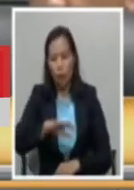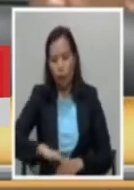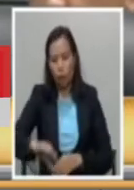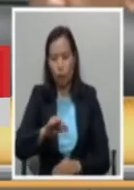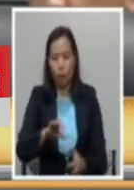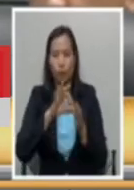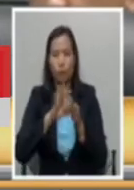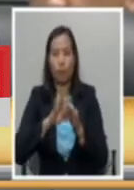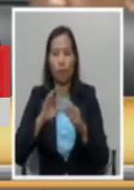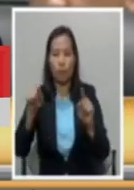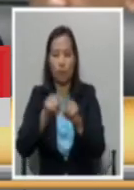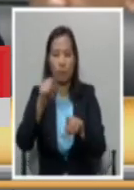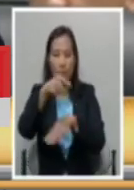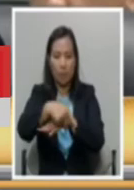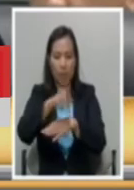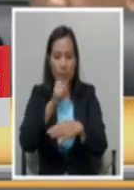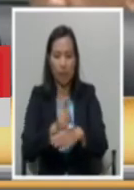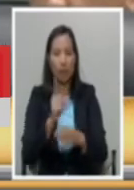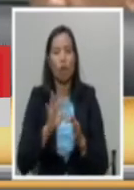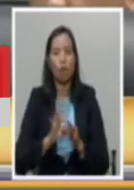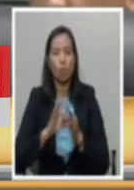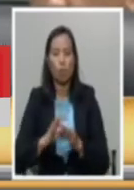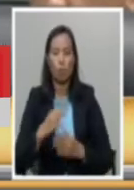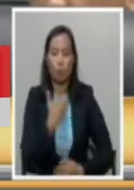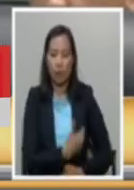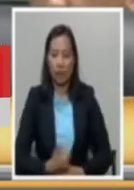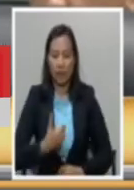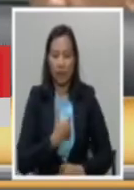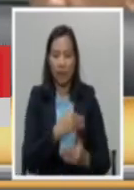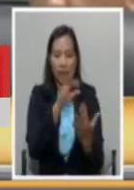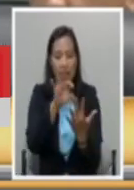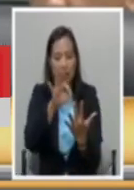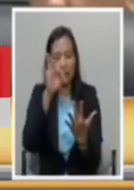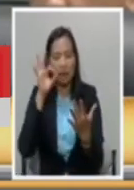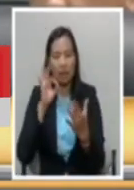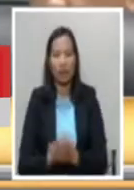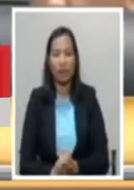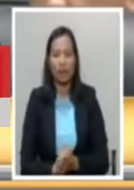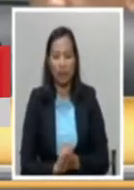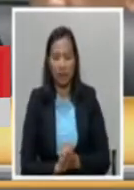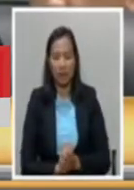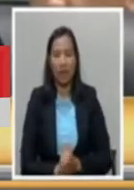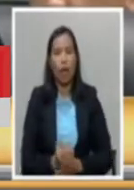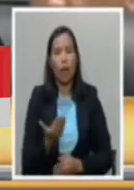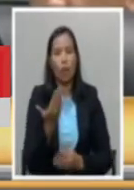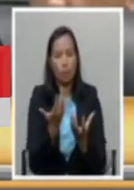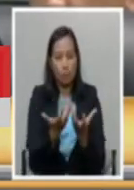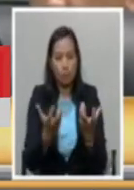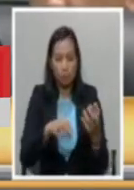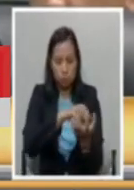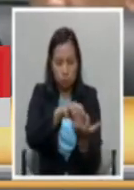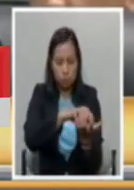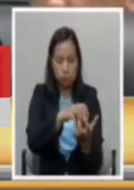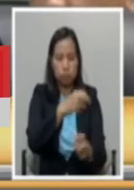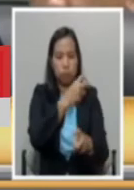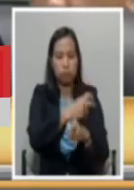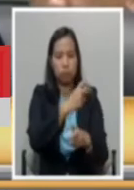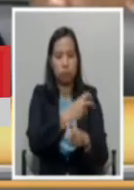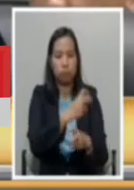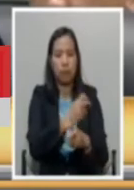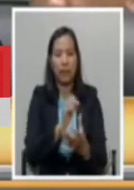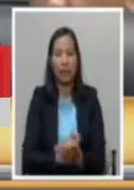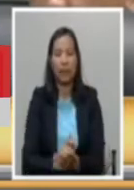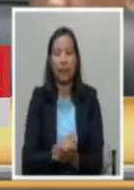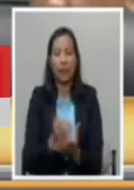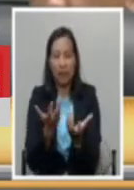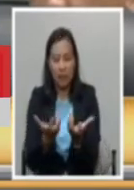กับท่านประธานถ้าวันนี้ท่านประธานสามารถที่จะเลือกซื้อสินค้าระหว่างที่สินค้าที่ปนเปื้อนสารเคมียาปราบศัตรูพืชกับสิน